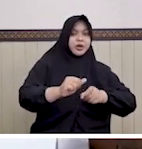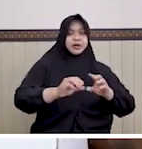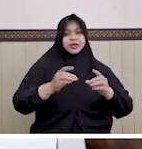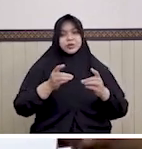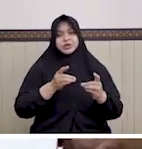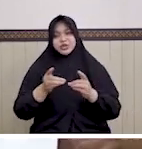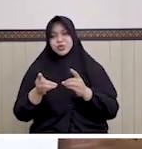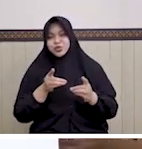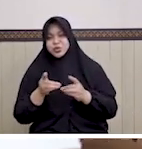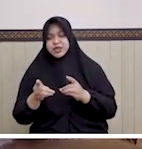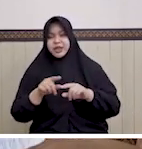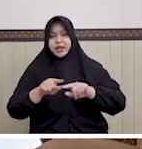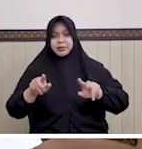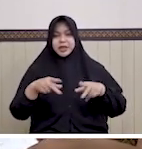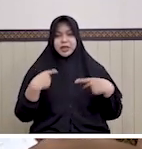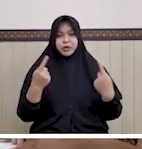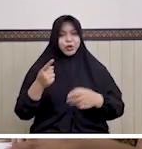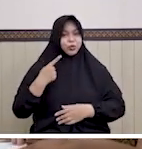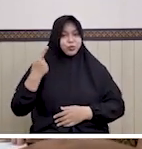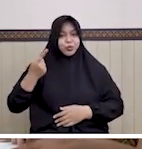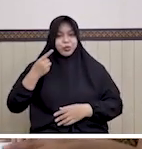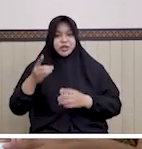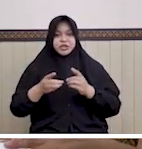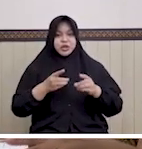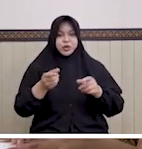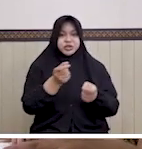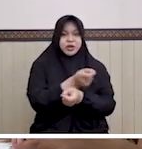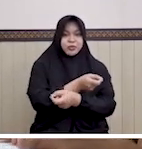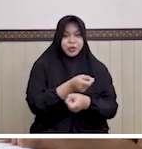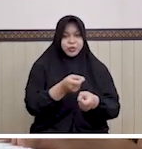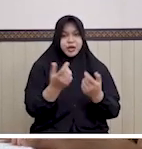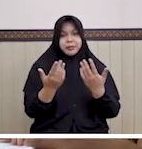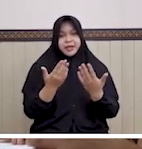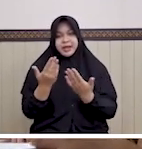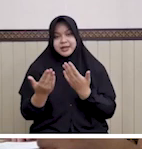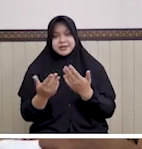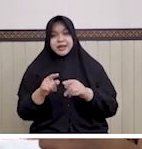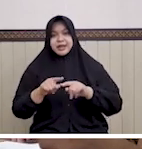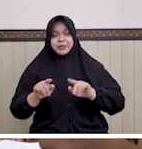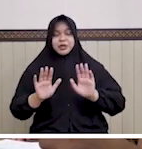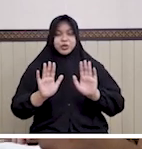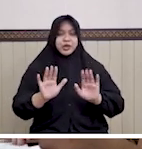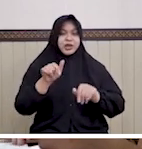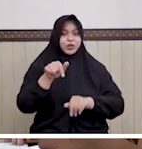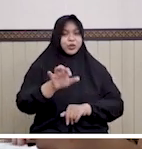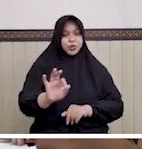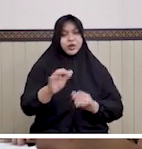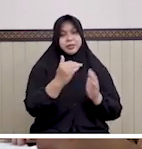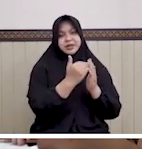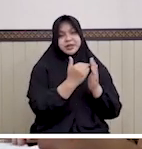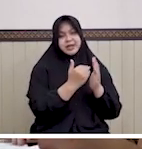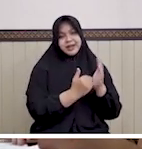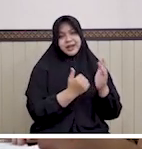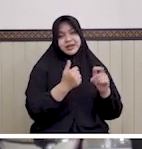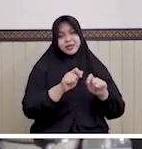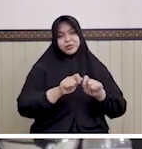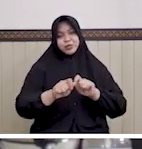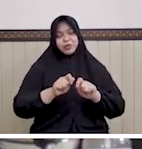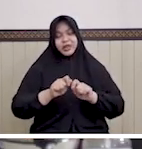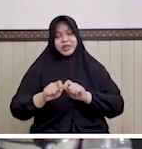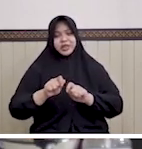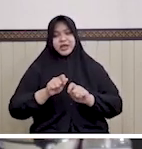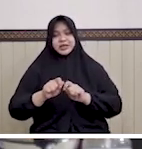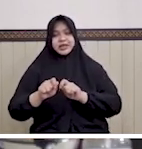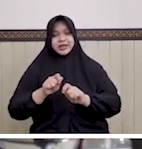memberikan diskusi tapi kan itu hal yang umum ya diskusi emoyu aplikasi deh baru sekedar itu kebijakan-kebijakan yang dibuat di